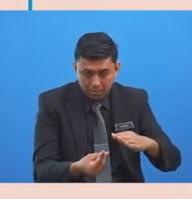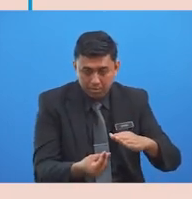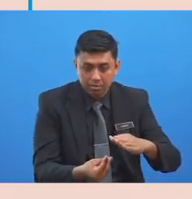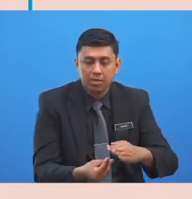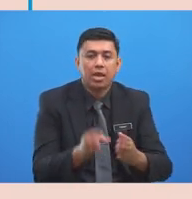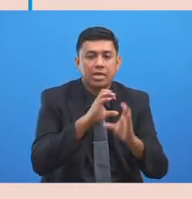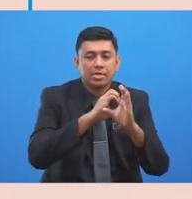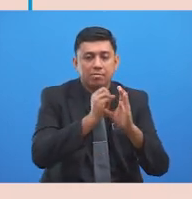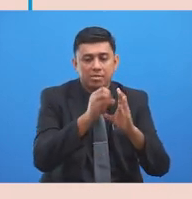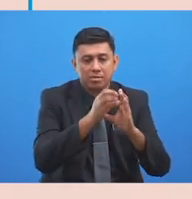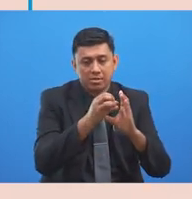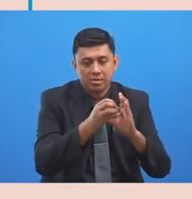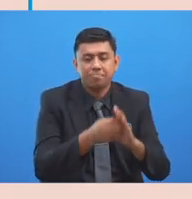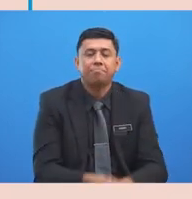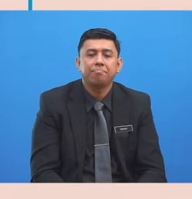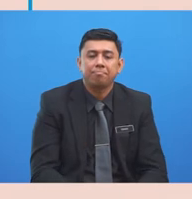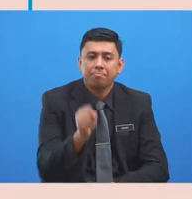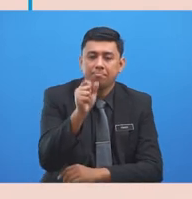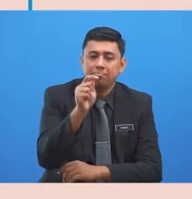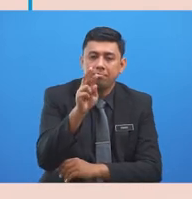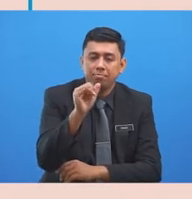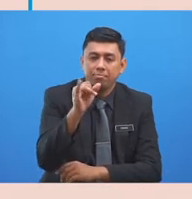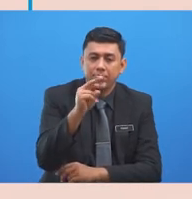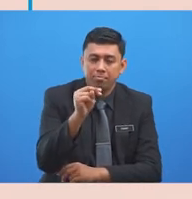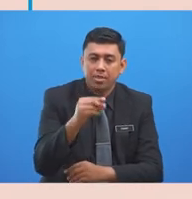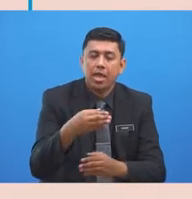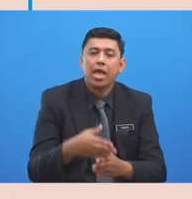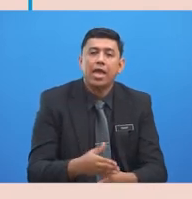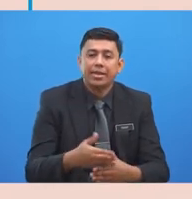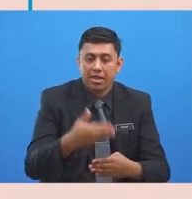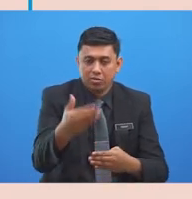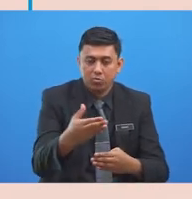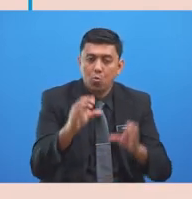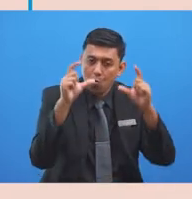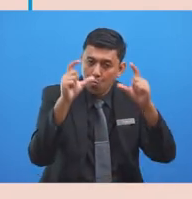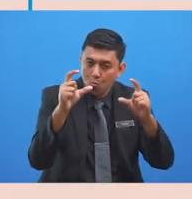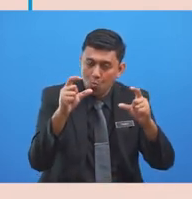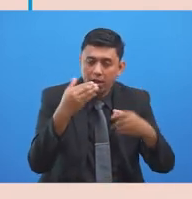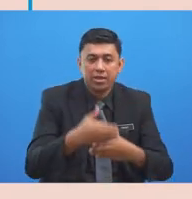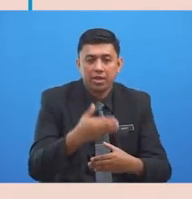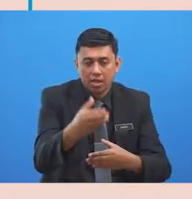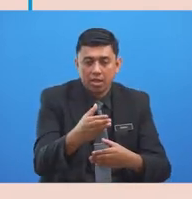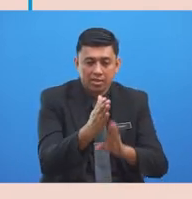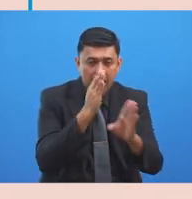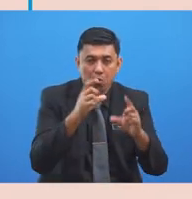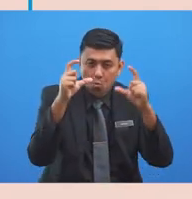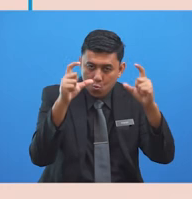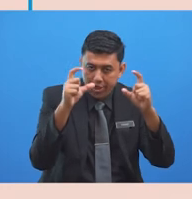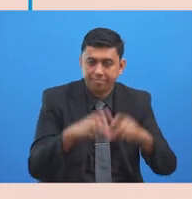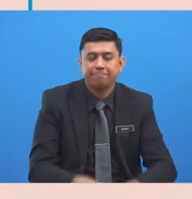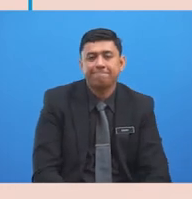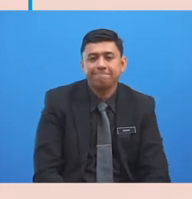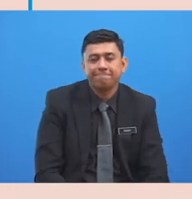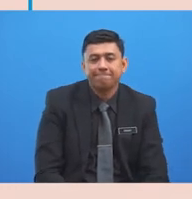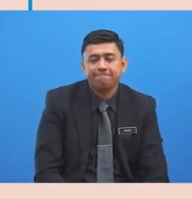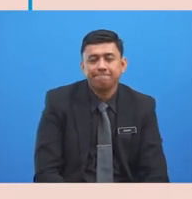data string yang melibatkan sintaks next kurungan dan next line kurungan.